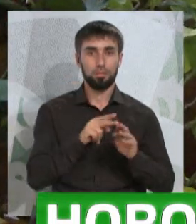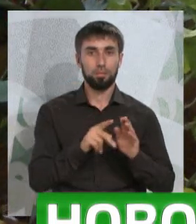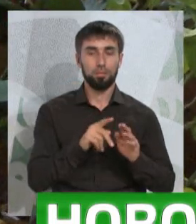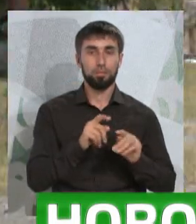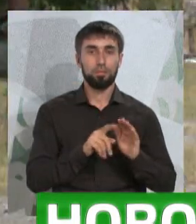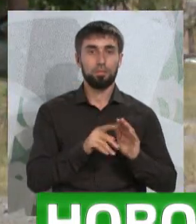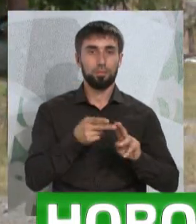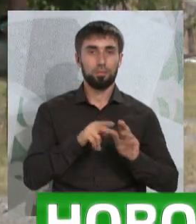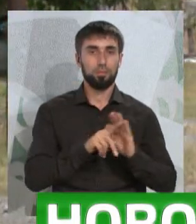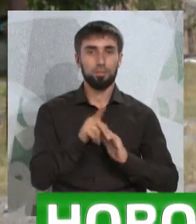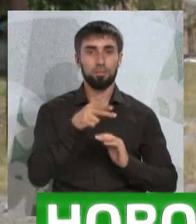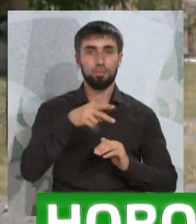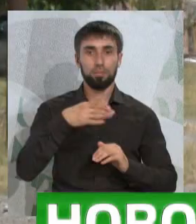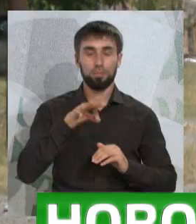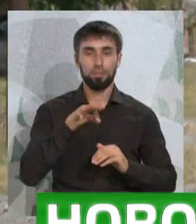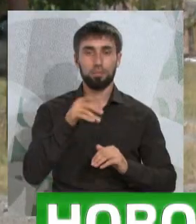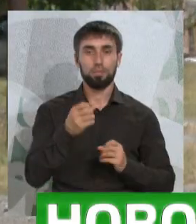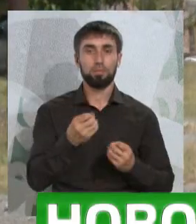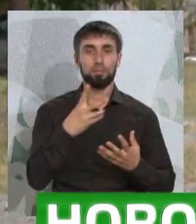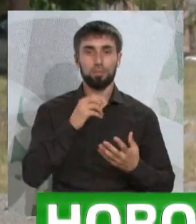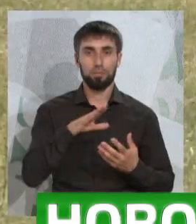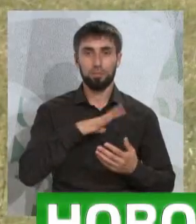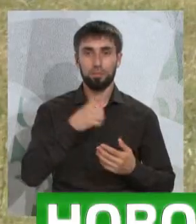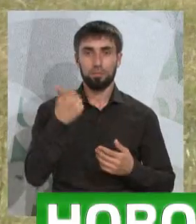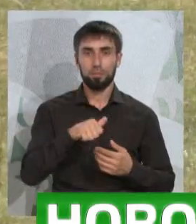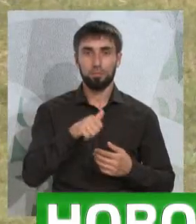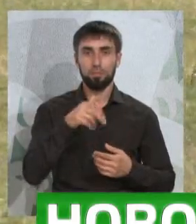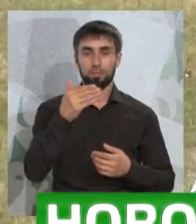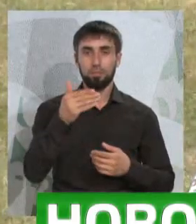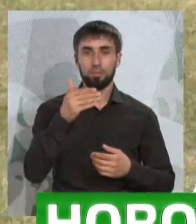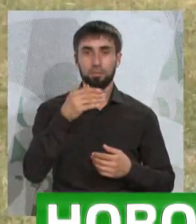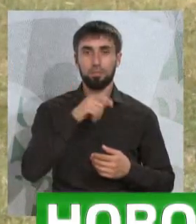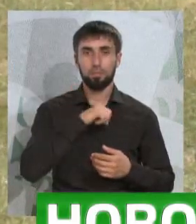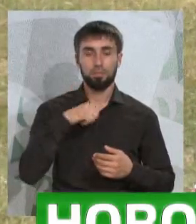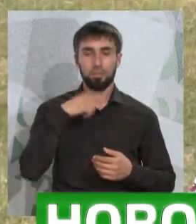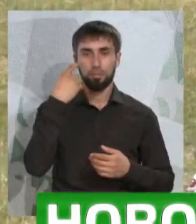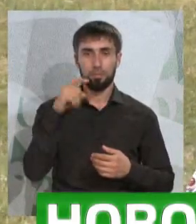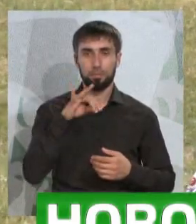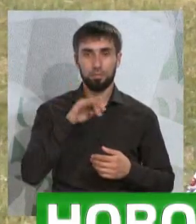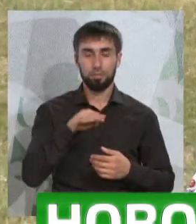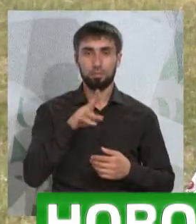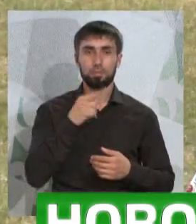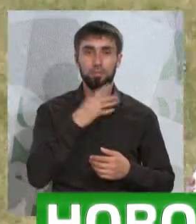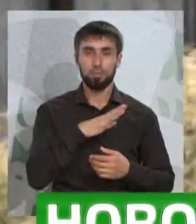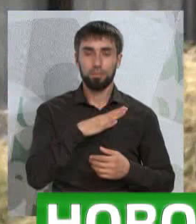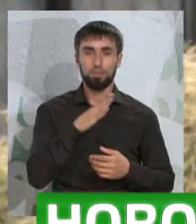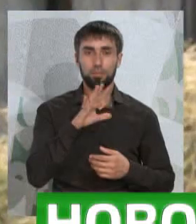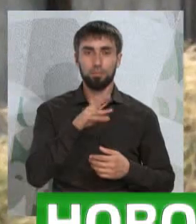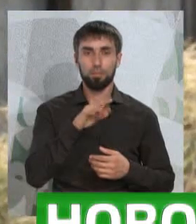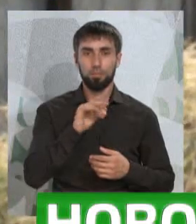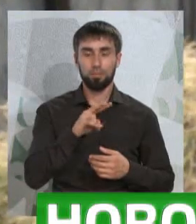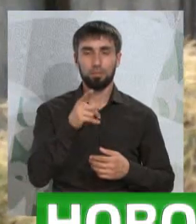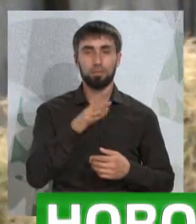Это поселение вот уже сколько лет занимает первое место в самом жарком рейтинге. Правда, как заявляют представители водоканала, на